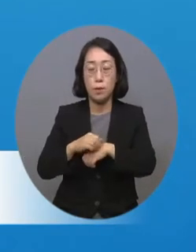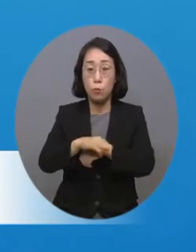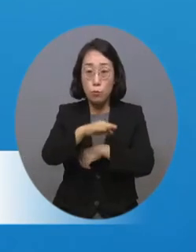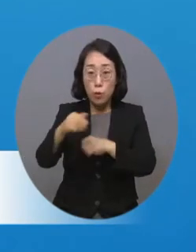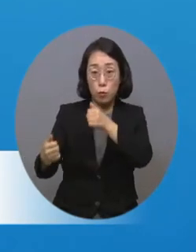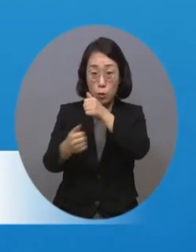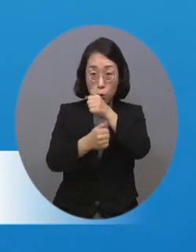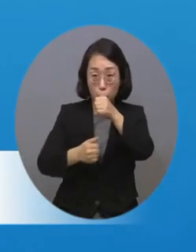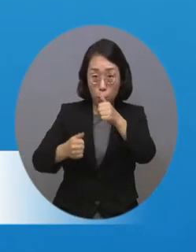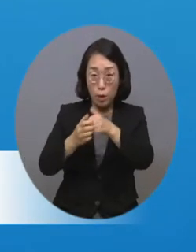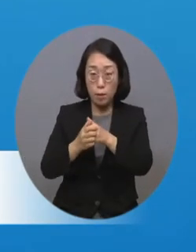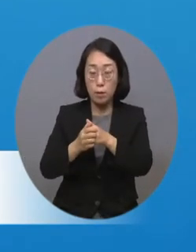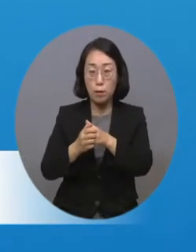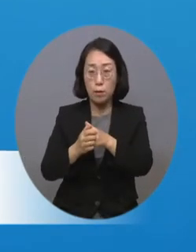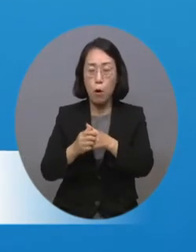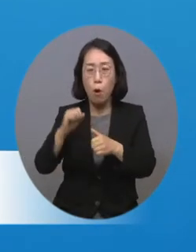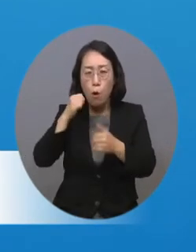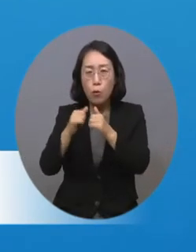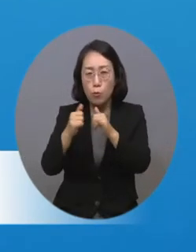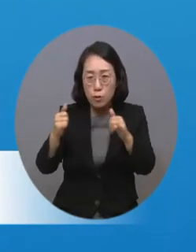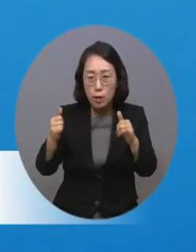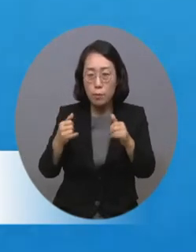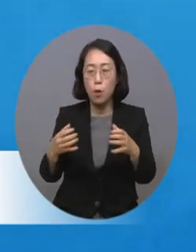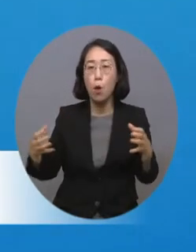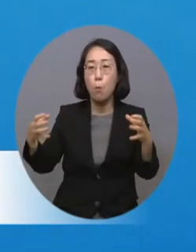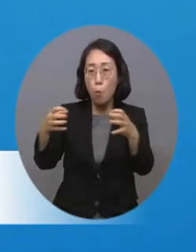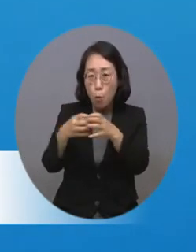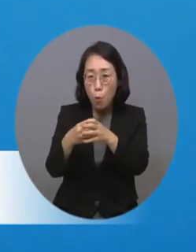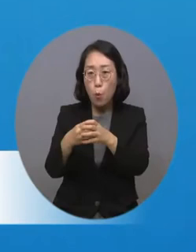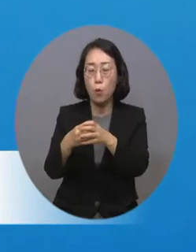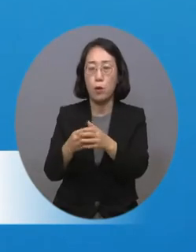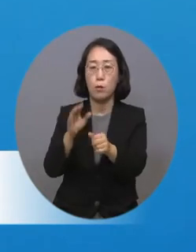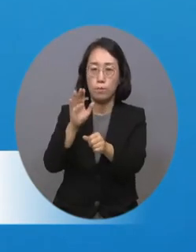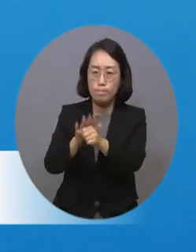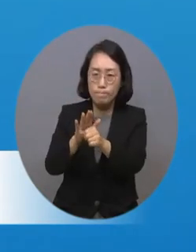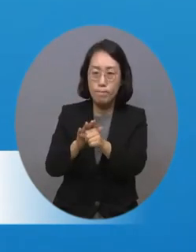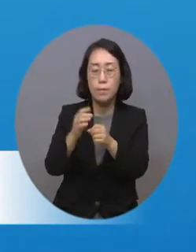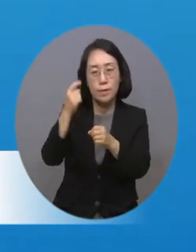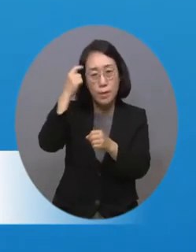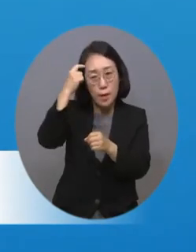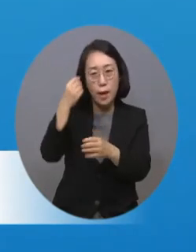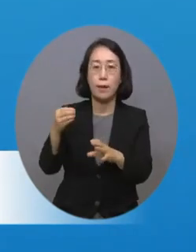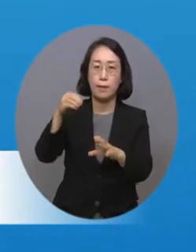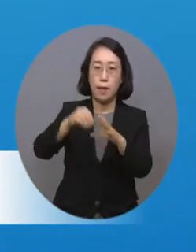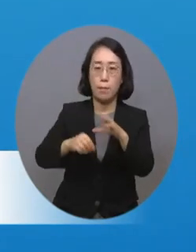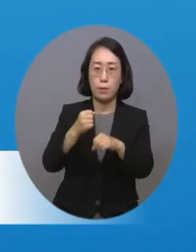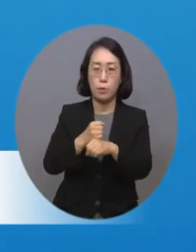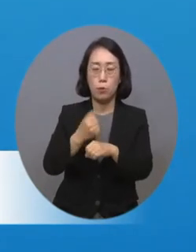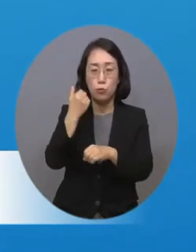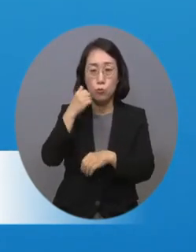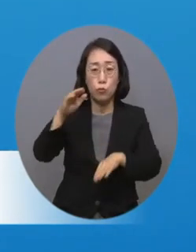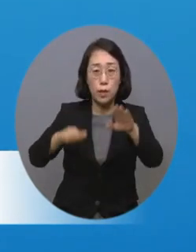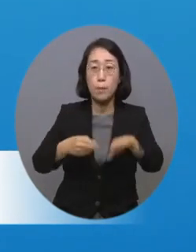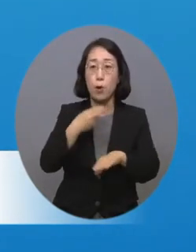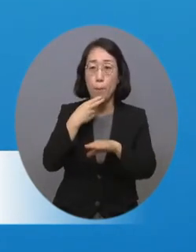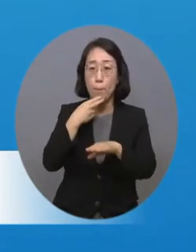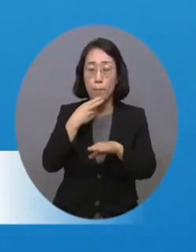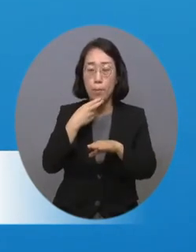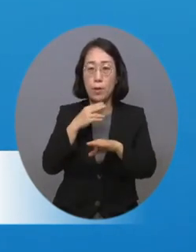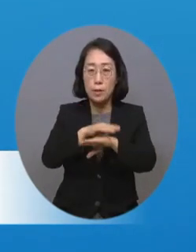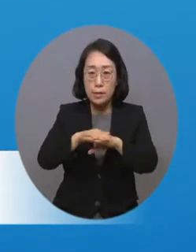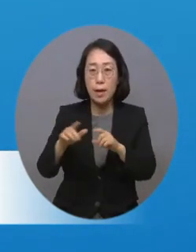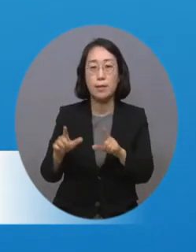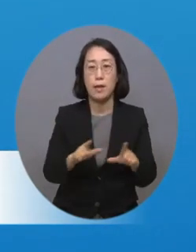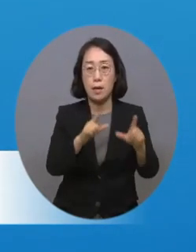종합계획에 소외계층을 위한 포용과 혁신의 가치를 담았습니다. 누구도 차별받지 않고 잘 살아갈 수